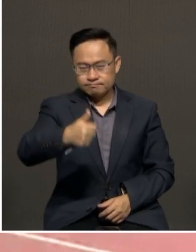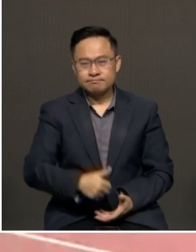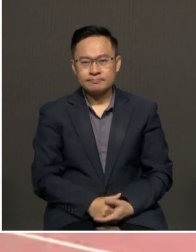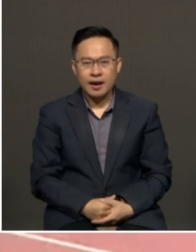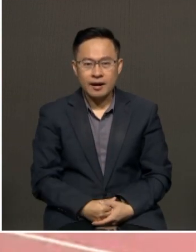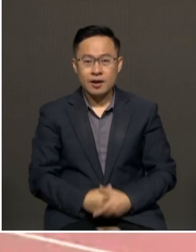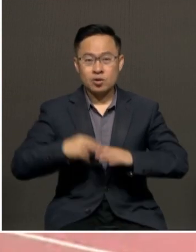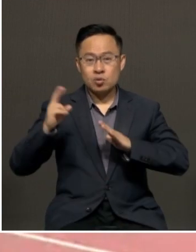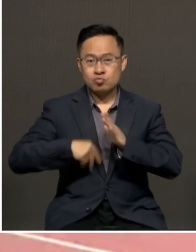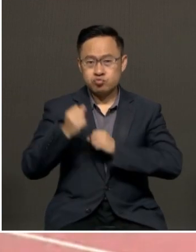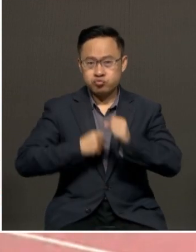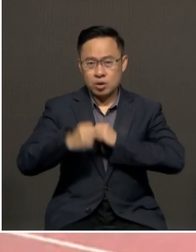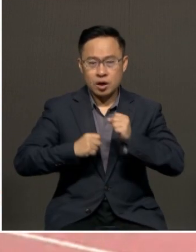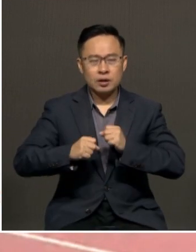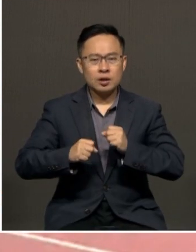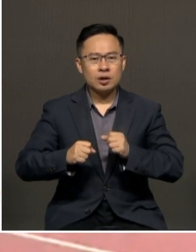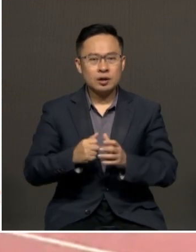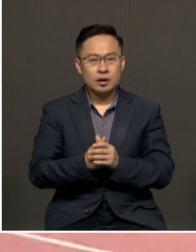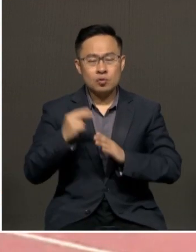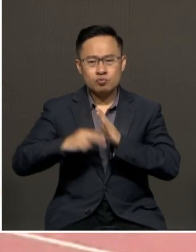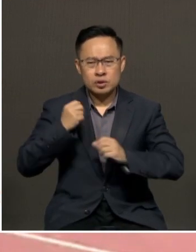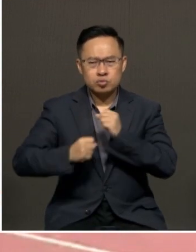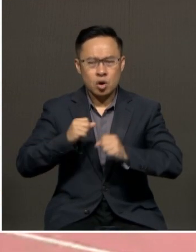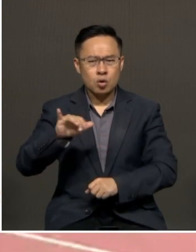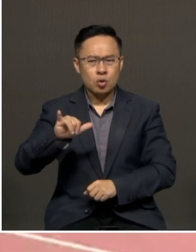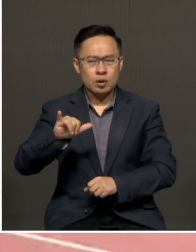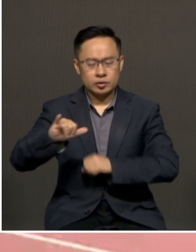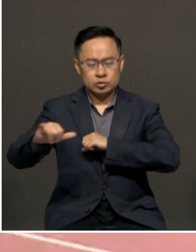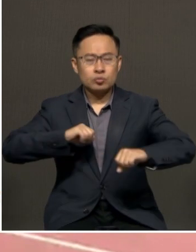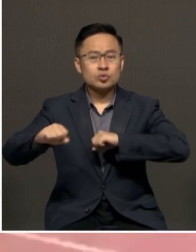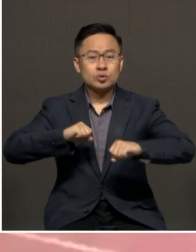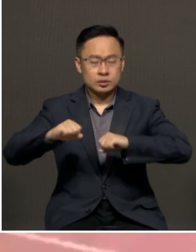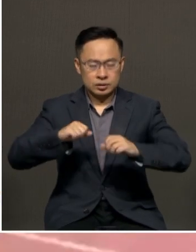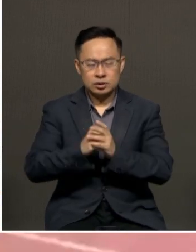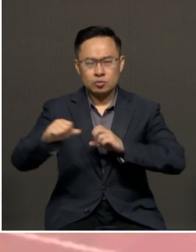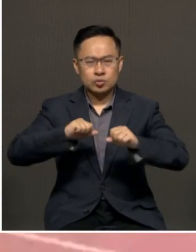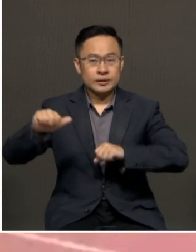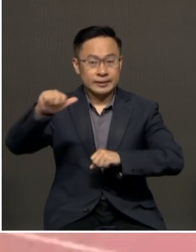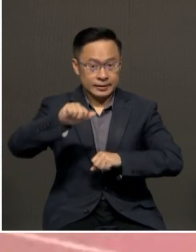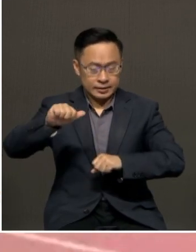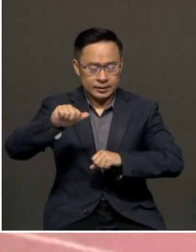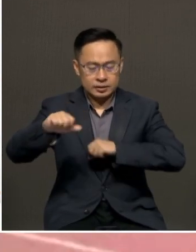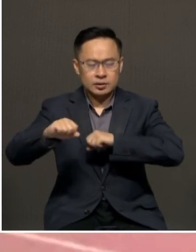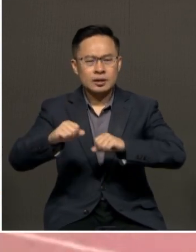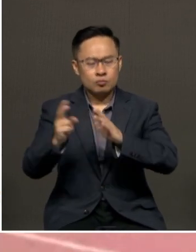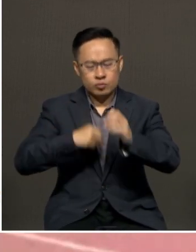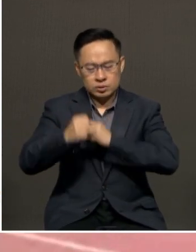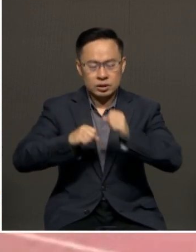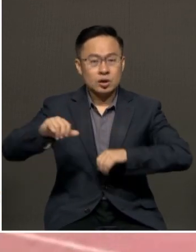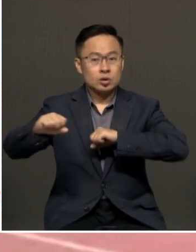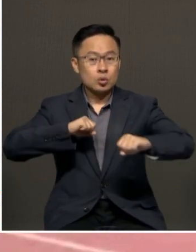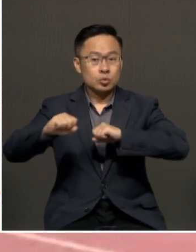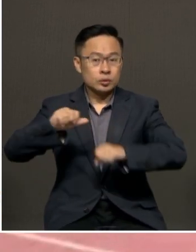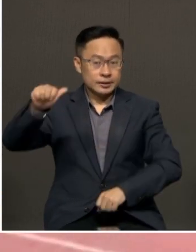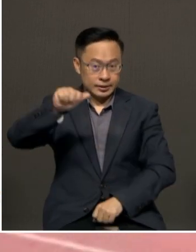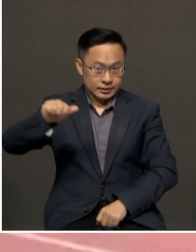ในการแข่งขันกรีฑายุวชนชิงชนะเลิศแห่งเอเชียนะคะหรือว่าเอเชียนยูธแอตแลนติกแชมเปี้ยนชิพ2022ระหว่างวันที่13